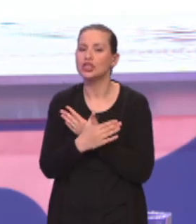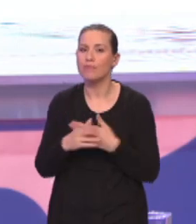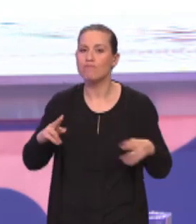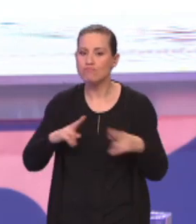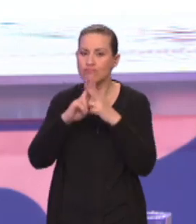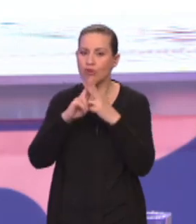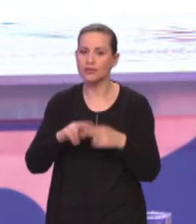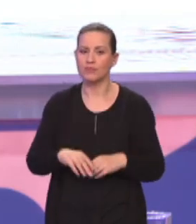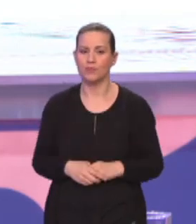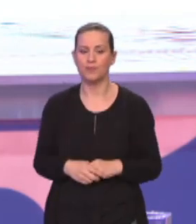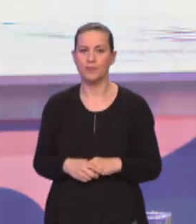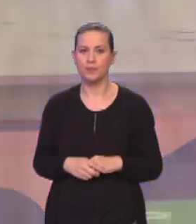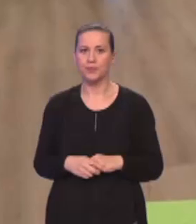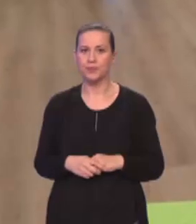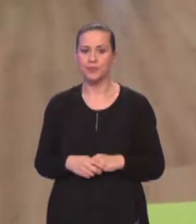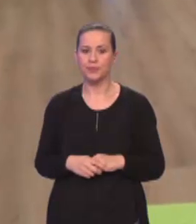upoznati.